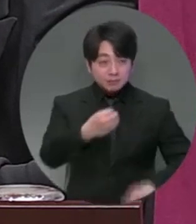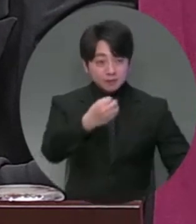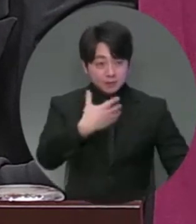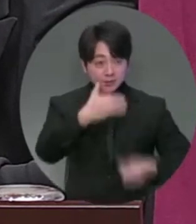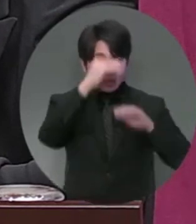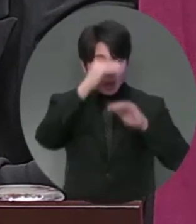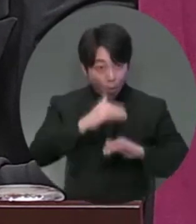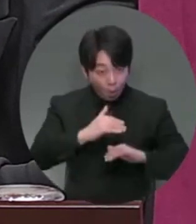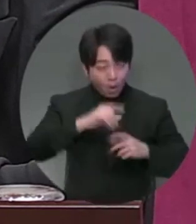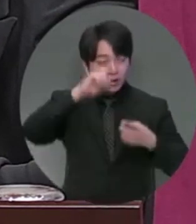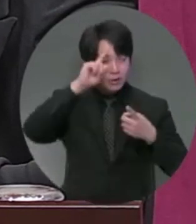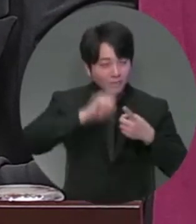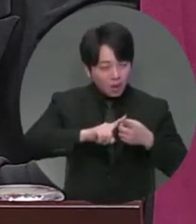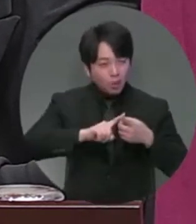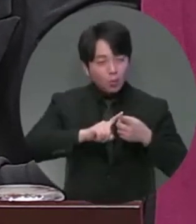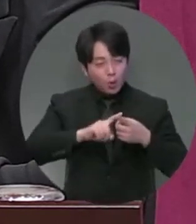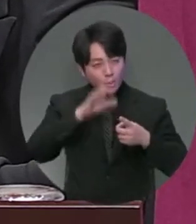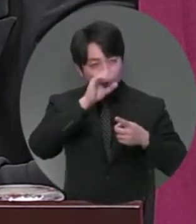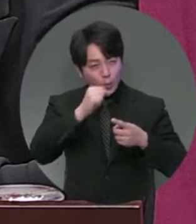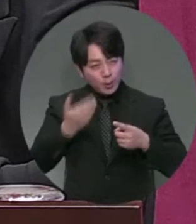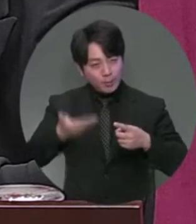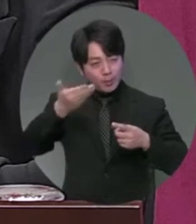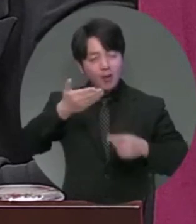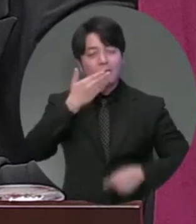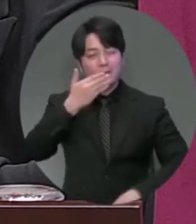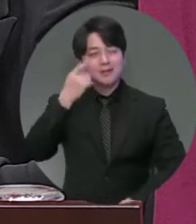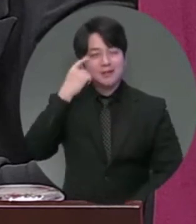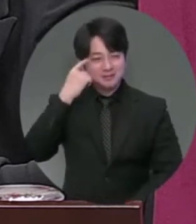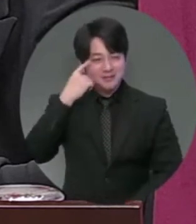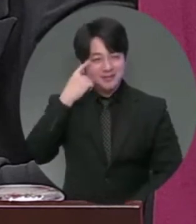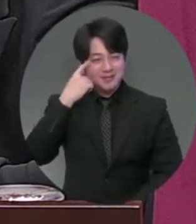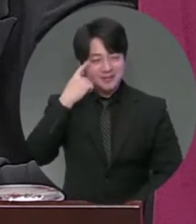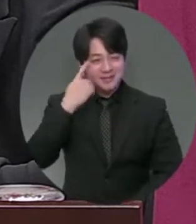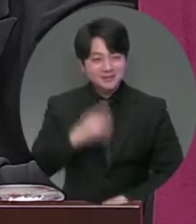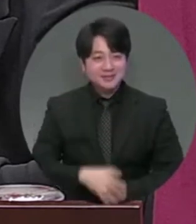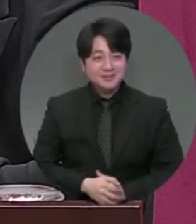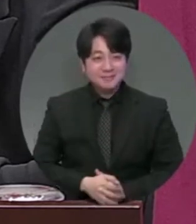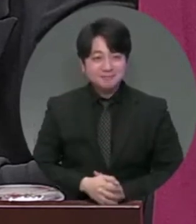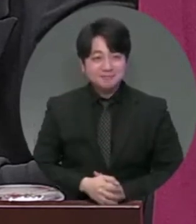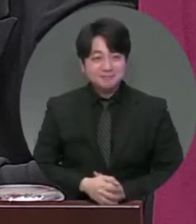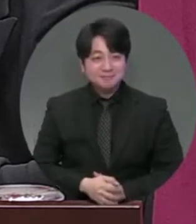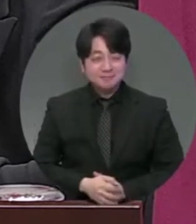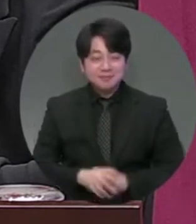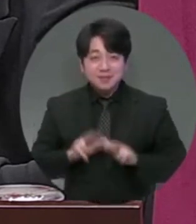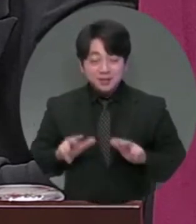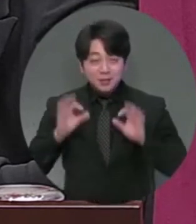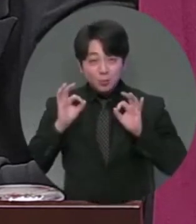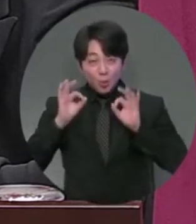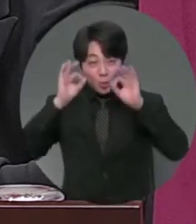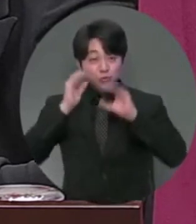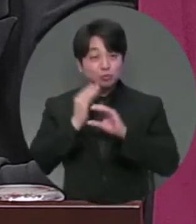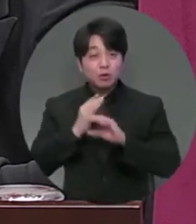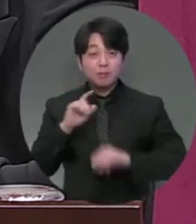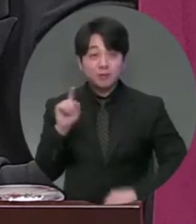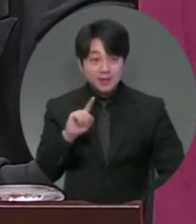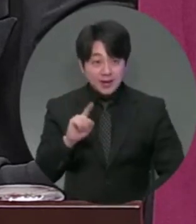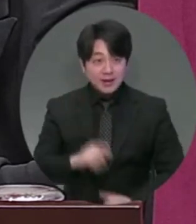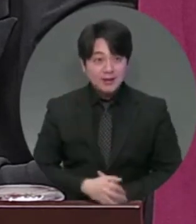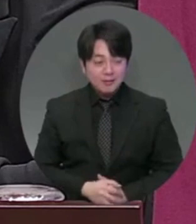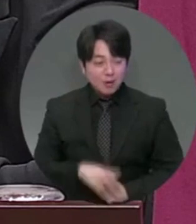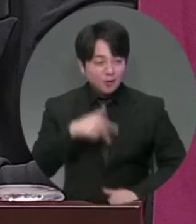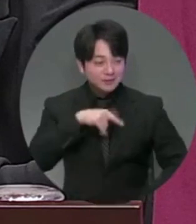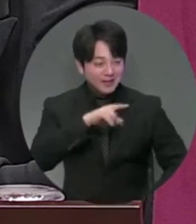방향을 나아갈 거라고 생각합니다 그리고 거기에 찬성하신 분도 아니라고 생각하고 다만 그걸 통해서 노력하는 부분 뭐냐 저는 제가 아까 처음에 말씀드렸죠